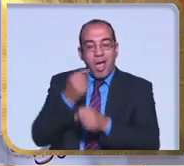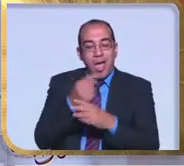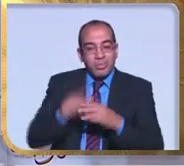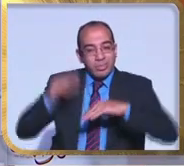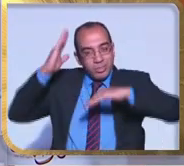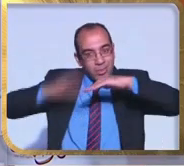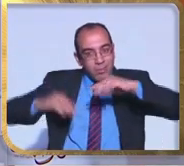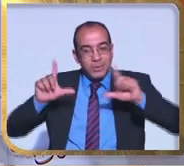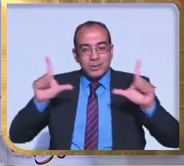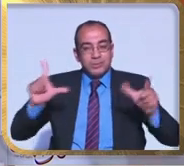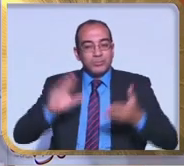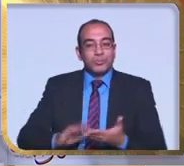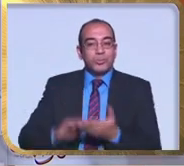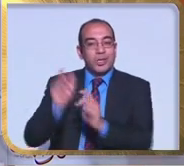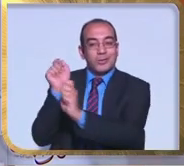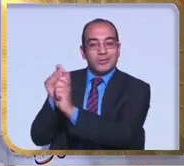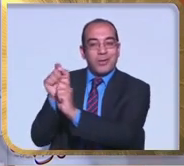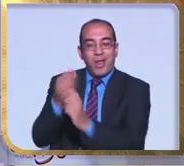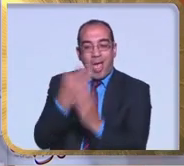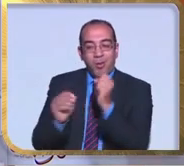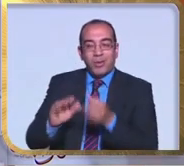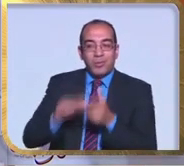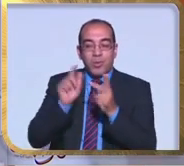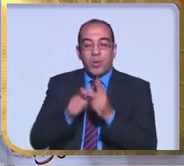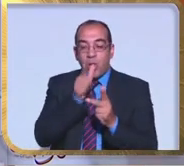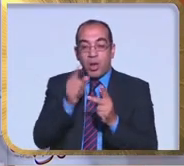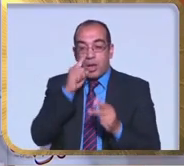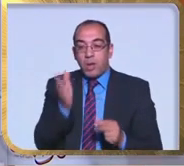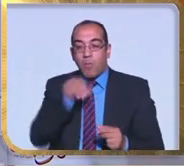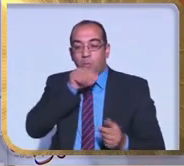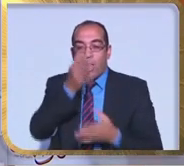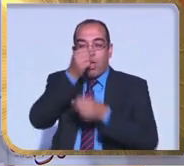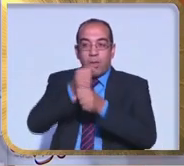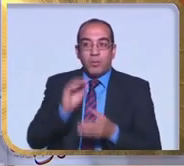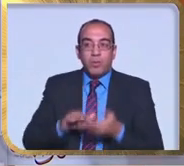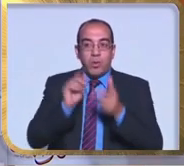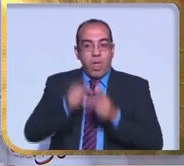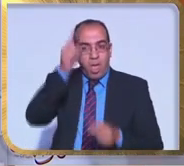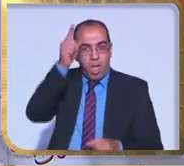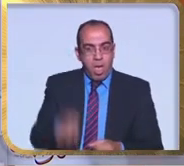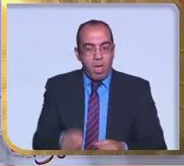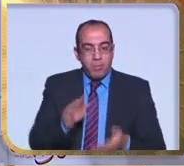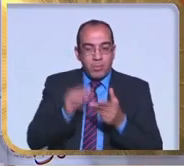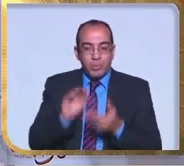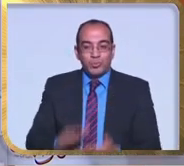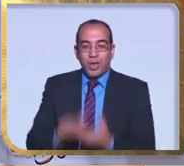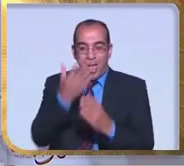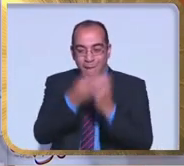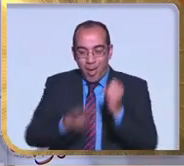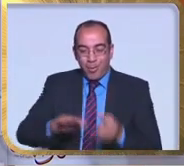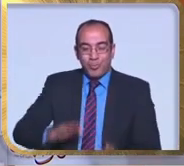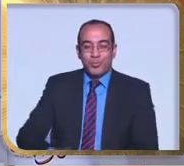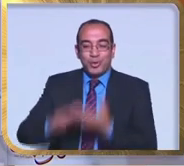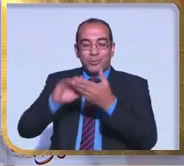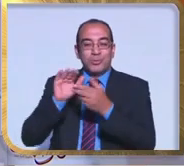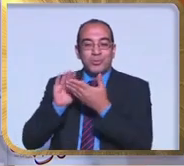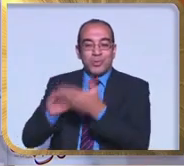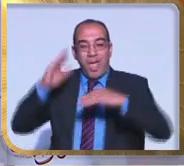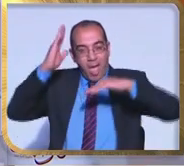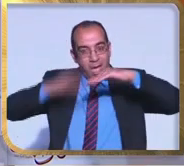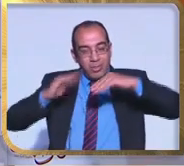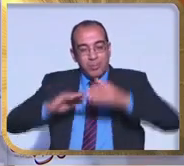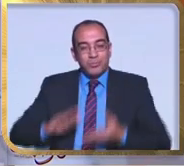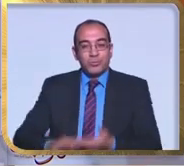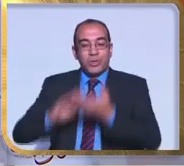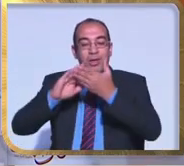التربية بتاعتهم، وفيها مخالفة لقول النبي عليه الصلاة والسلام اللي أمرنا: أكرموا أولادكم وأحسنوا أدبهم.